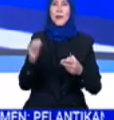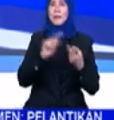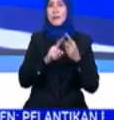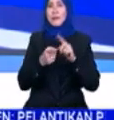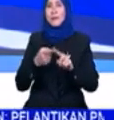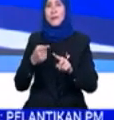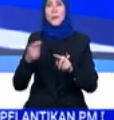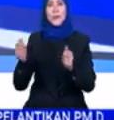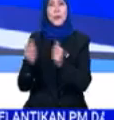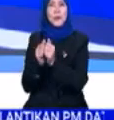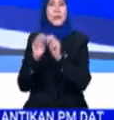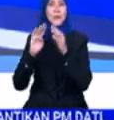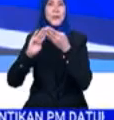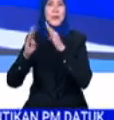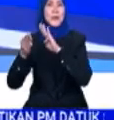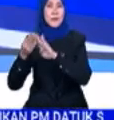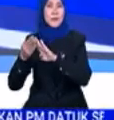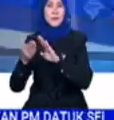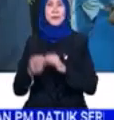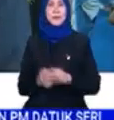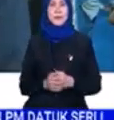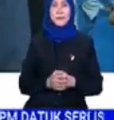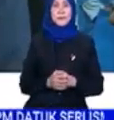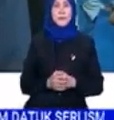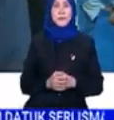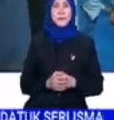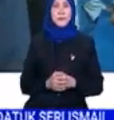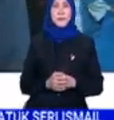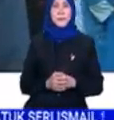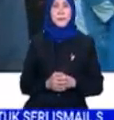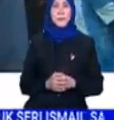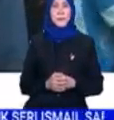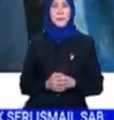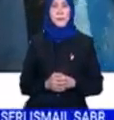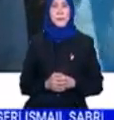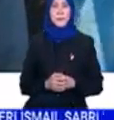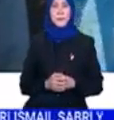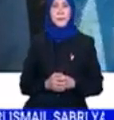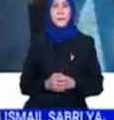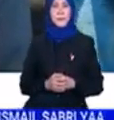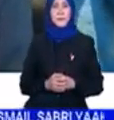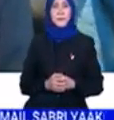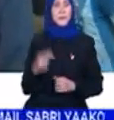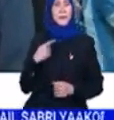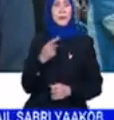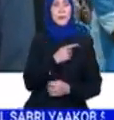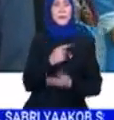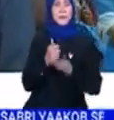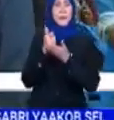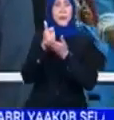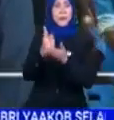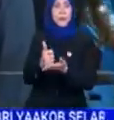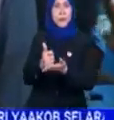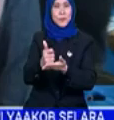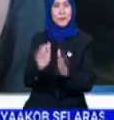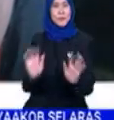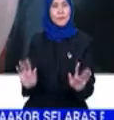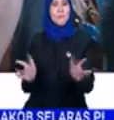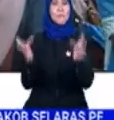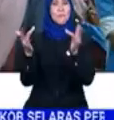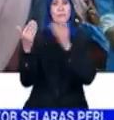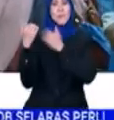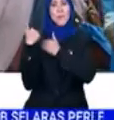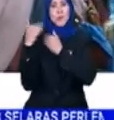dengan community trade ini terjadi Dayak membantulah mbantu meringankan